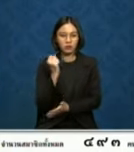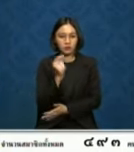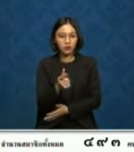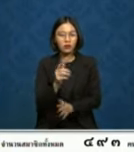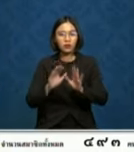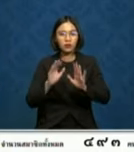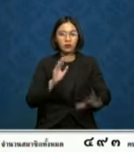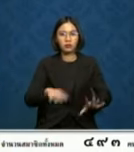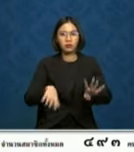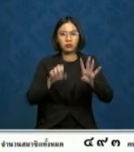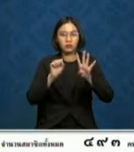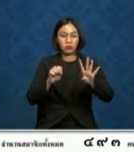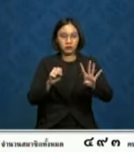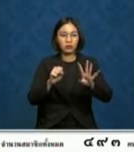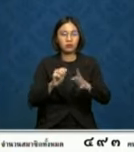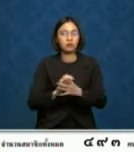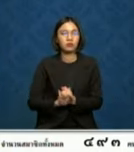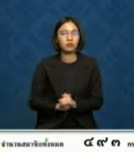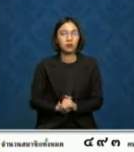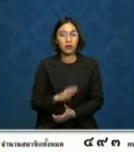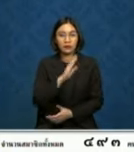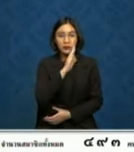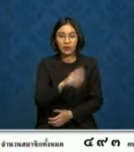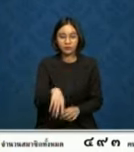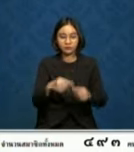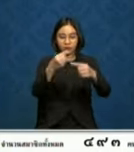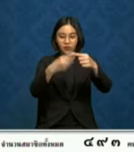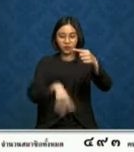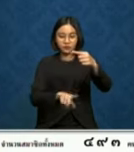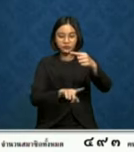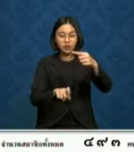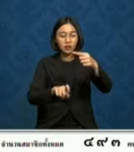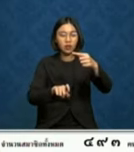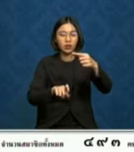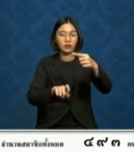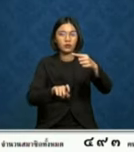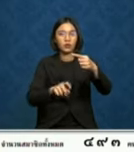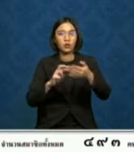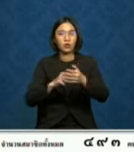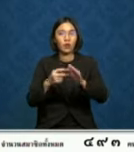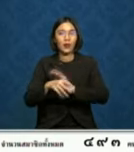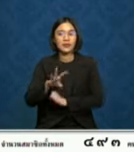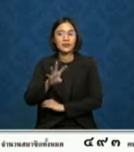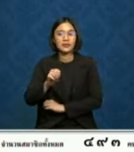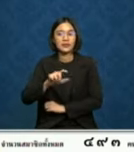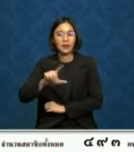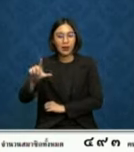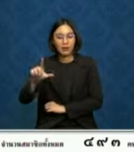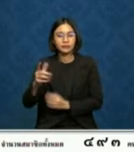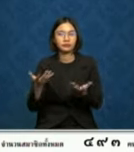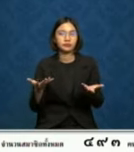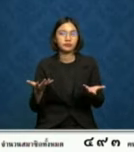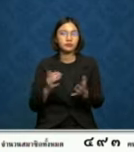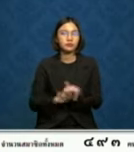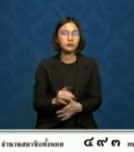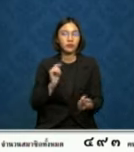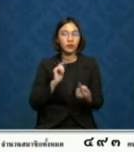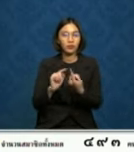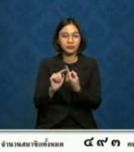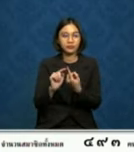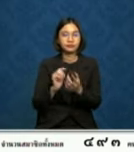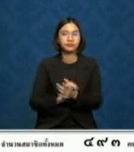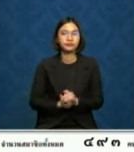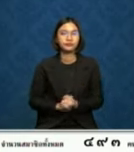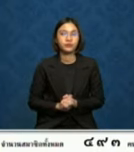คดีละ 400,000บาทนะครับถ้า 100คดีเท่ากับ 40กว่าล้านบาทนะครับเฉพาะเฉพาะ